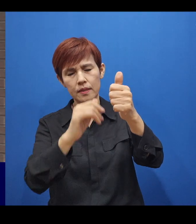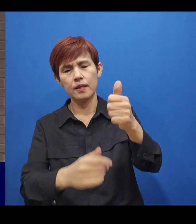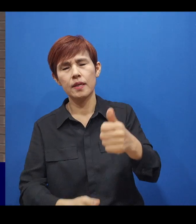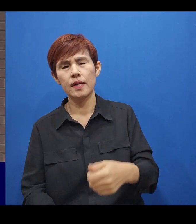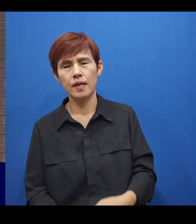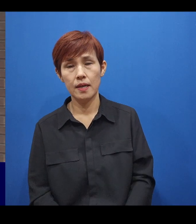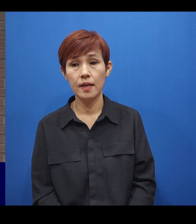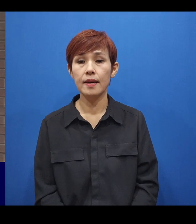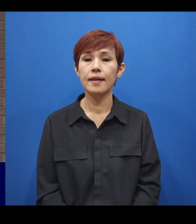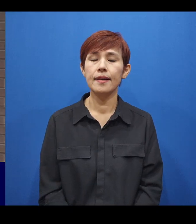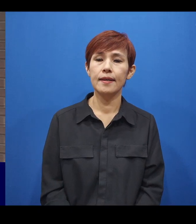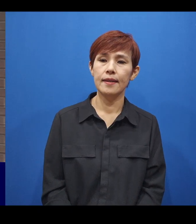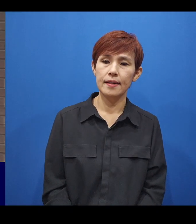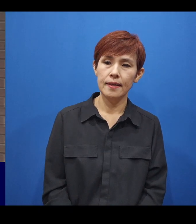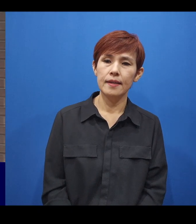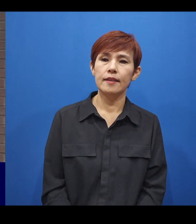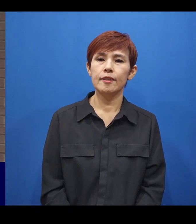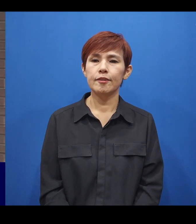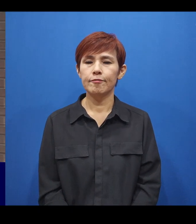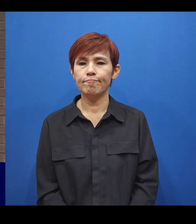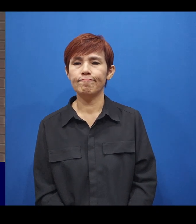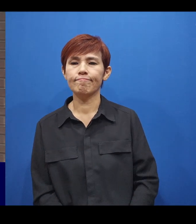닮아가는 일,